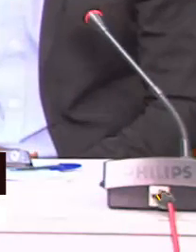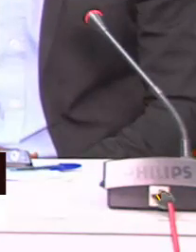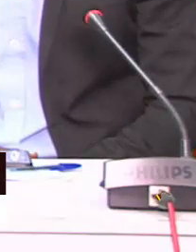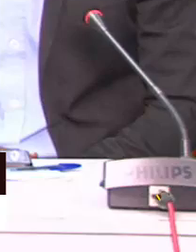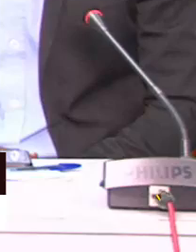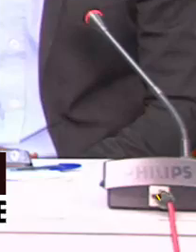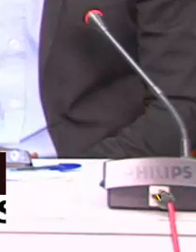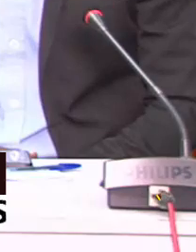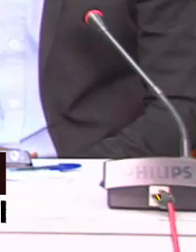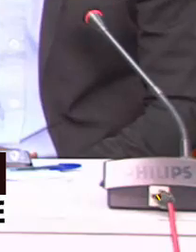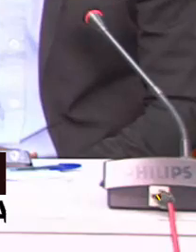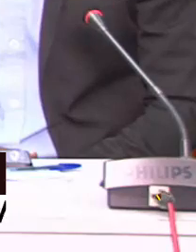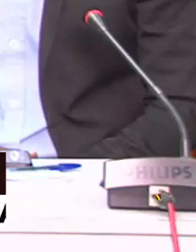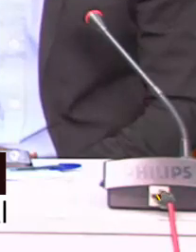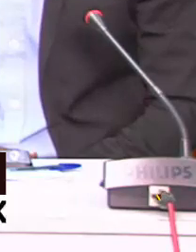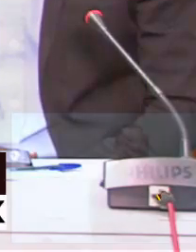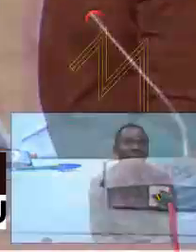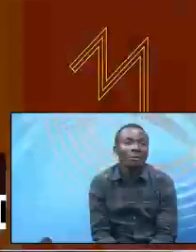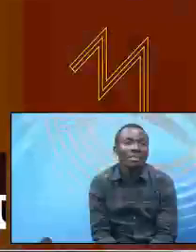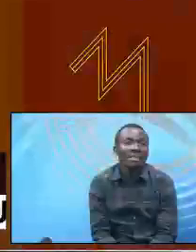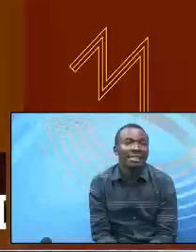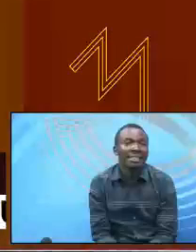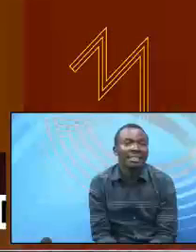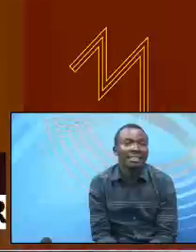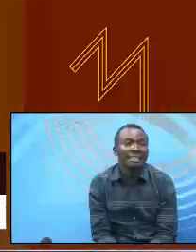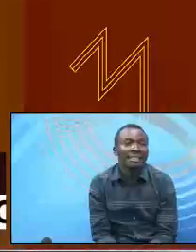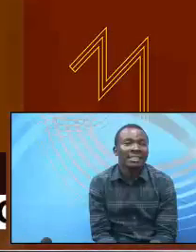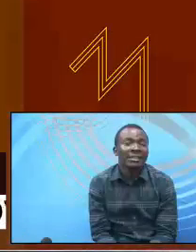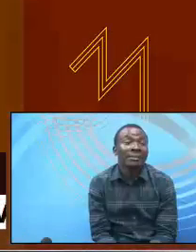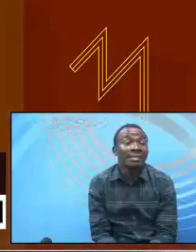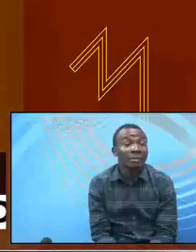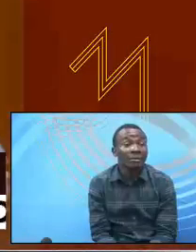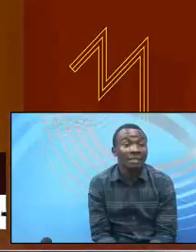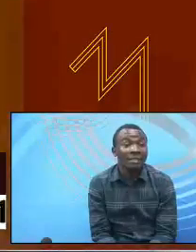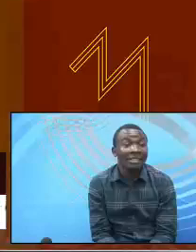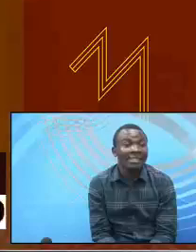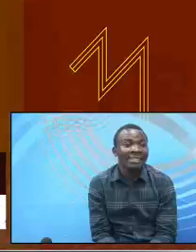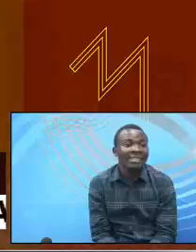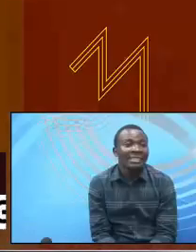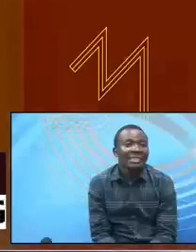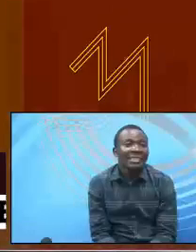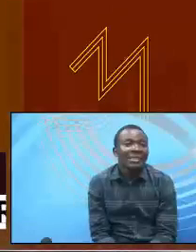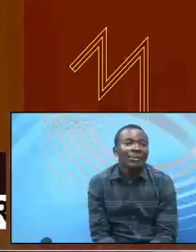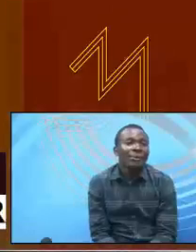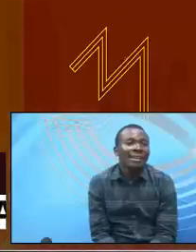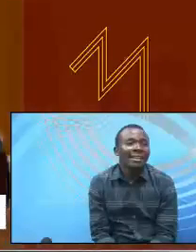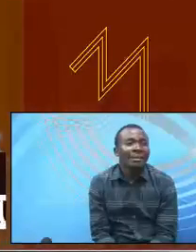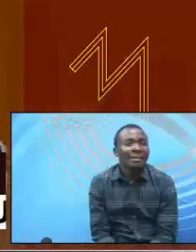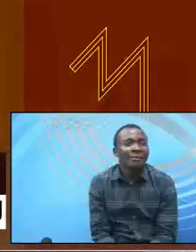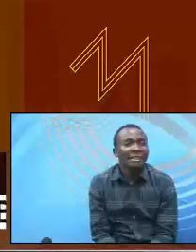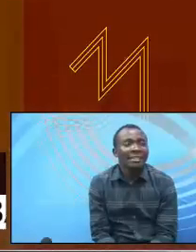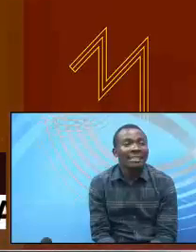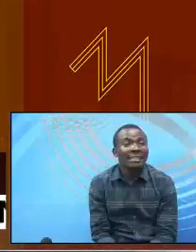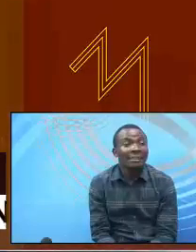mbere ya jenoside yakorewe abatutsi muri 1994 kugeza muri 2000 u Rwanda